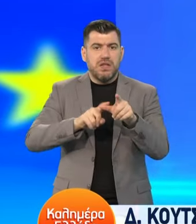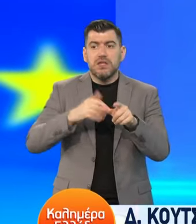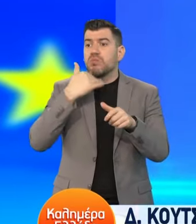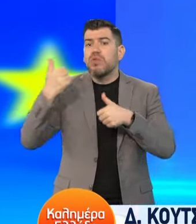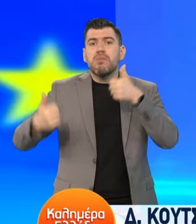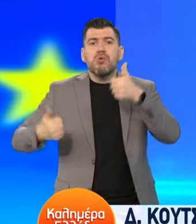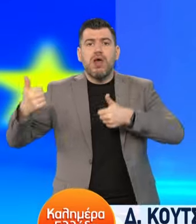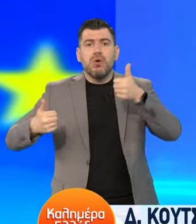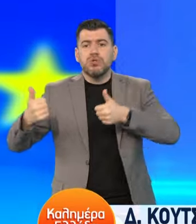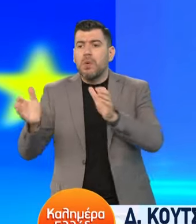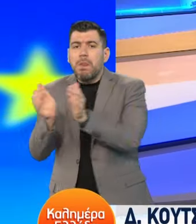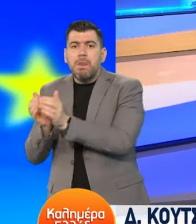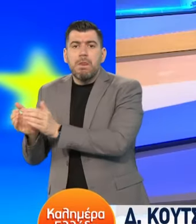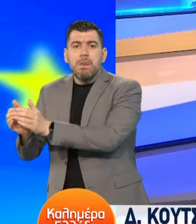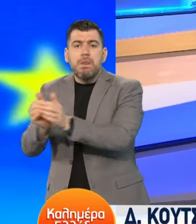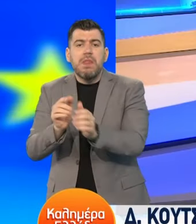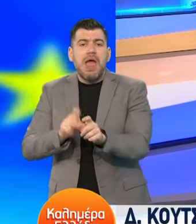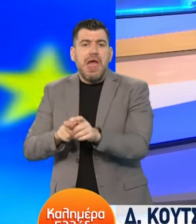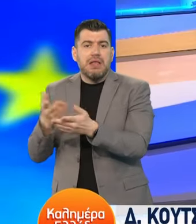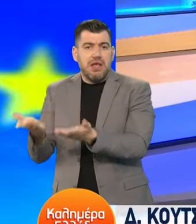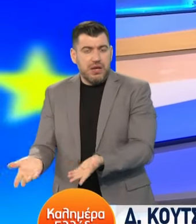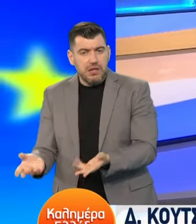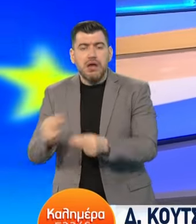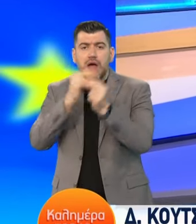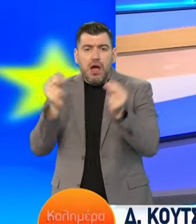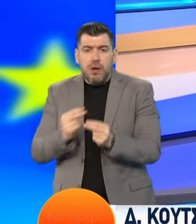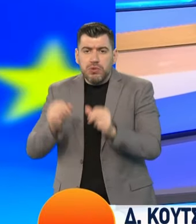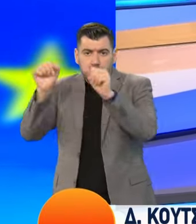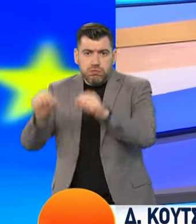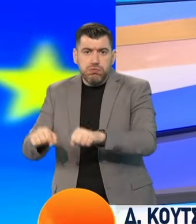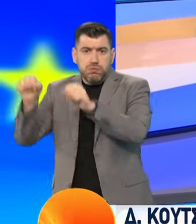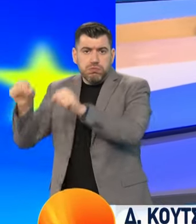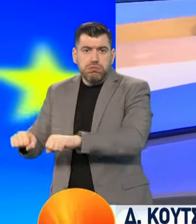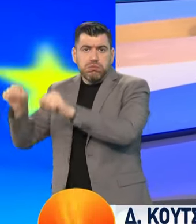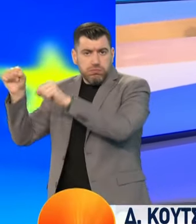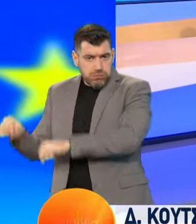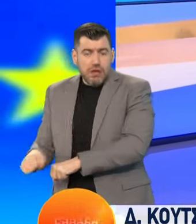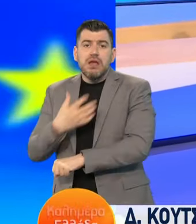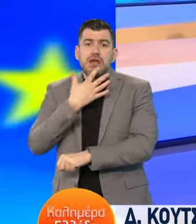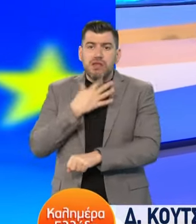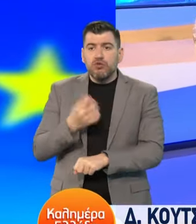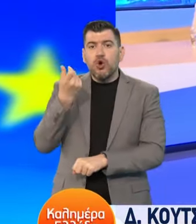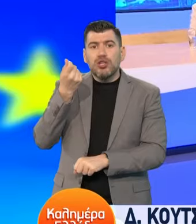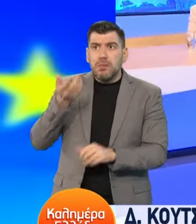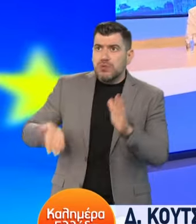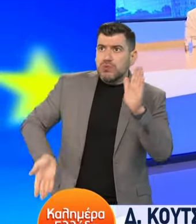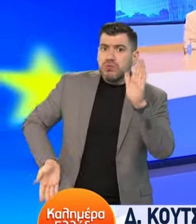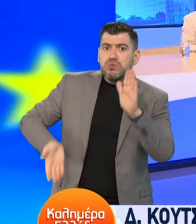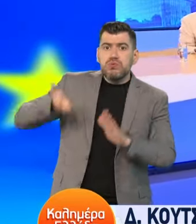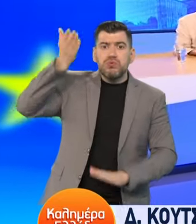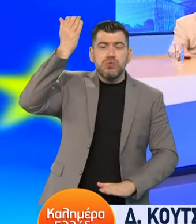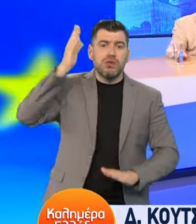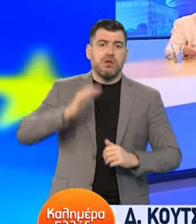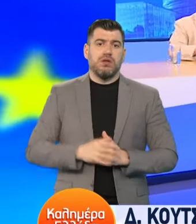μονοπωλιακοί όμιλοι. Και από εκεί και πέρα γίνεται όλο αυτό. Η άνοδος των τιμών σε άλλες χώρες να είναι φτηνότερα και εδώ να είναι